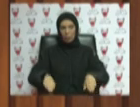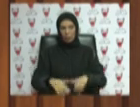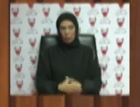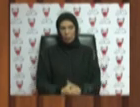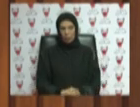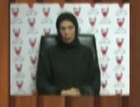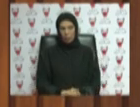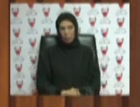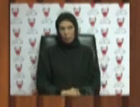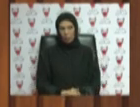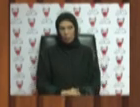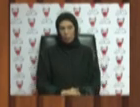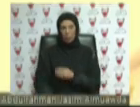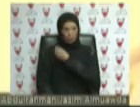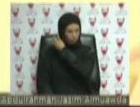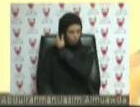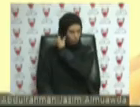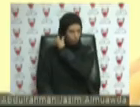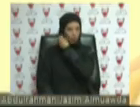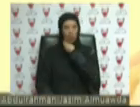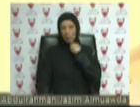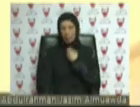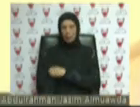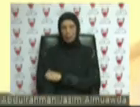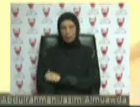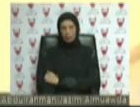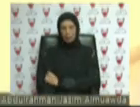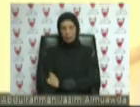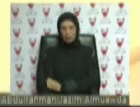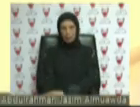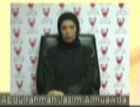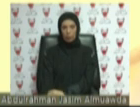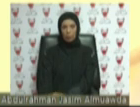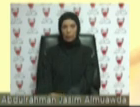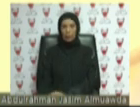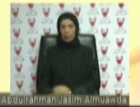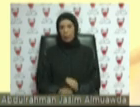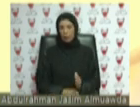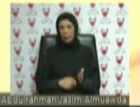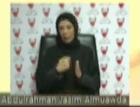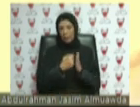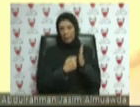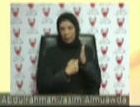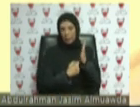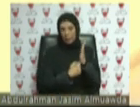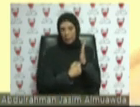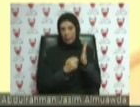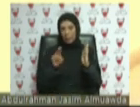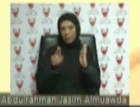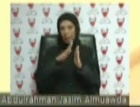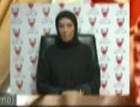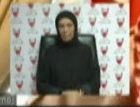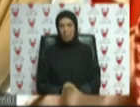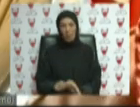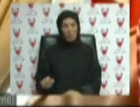إعطاء الفتحة للأفراد للتعرف على هذا النظام، مسألة النشر والترويج لتلك